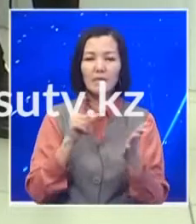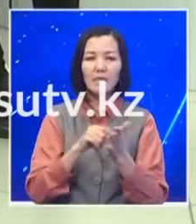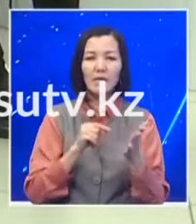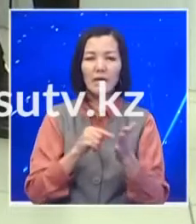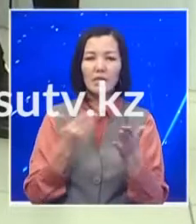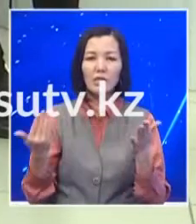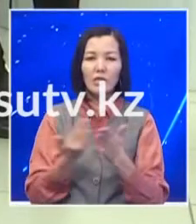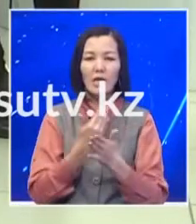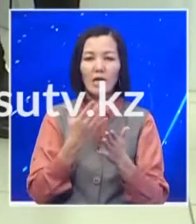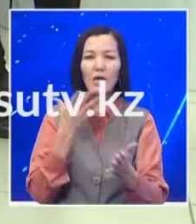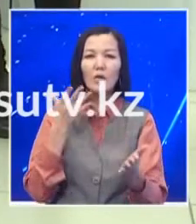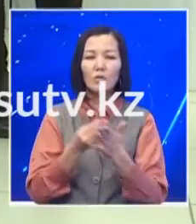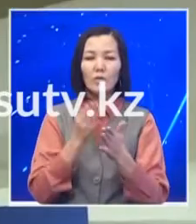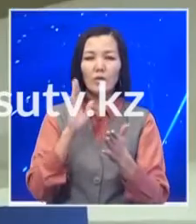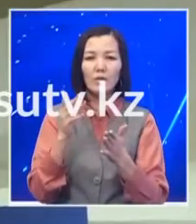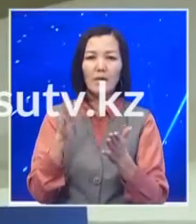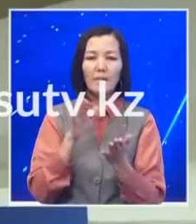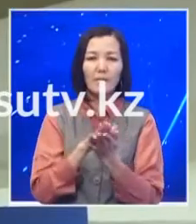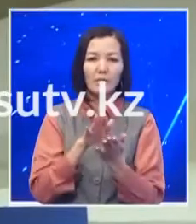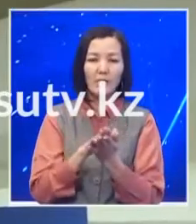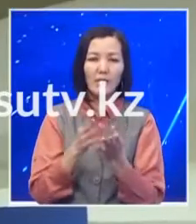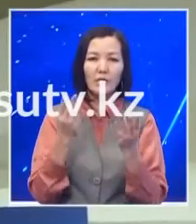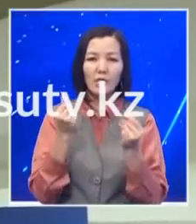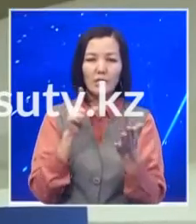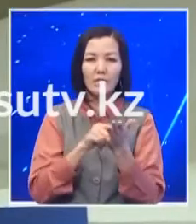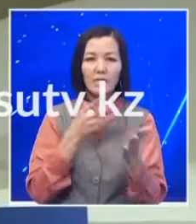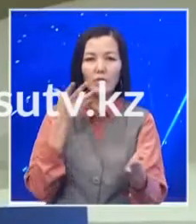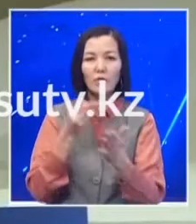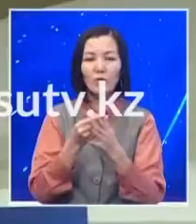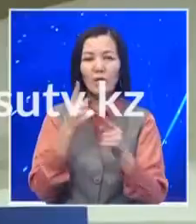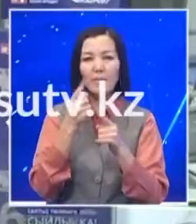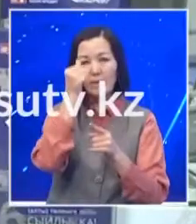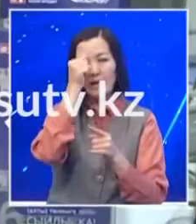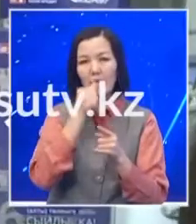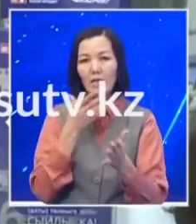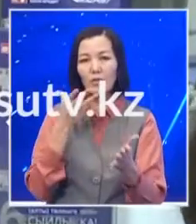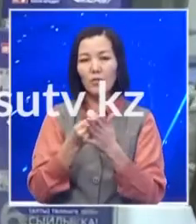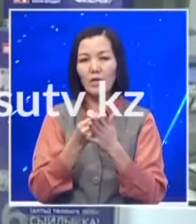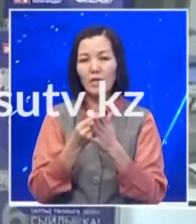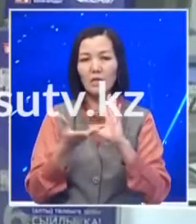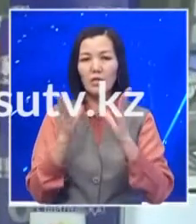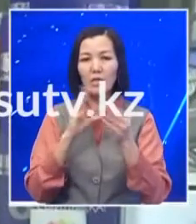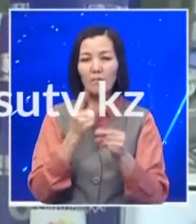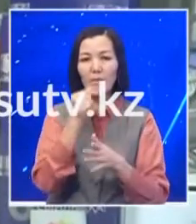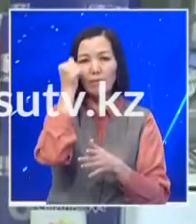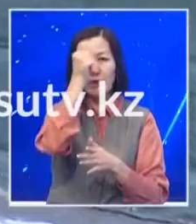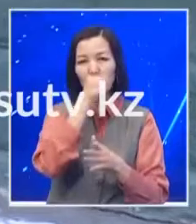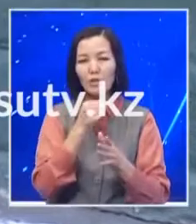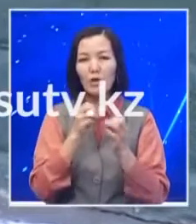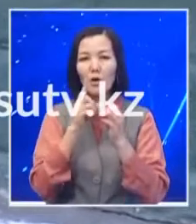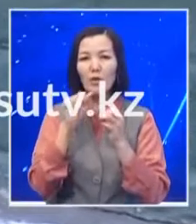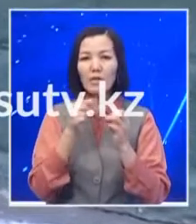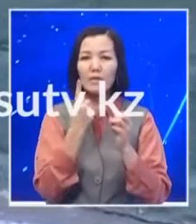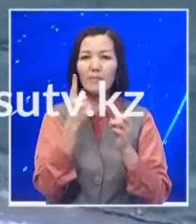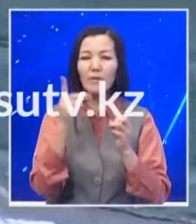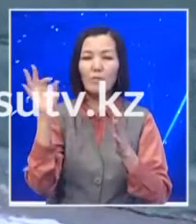әдіспен жүргізіледі. Яғни бірыңғай жинақтаушы зейнетақы қорынан төленетін ай сайынғы зейнетақы төлемінің мөлшері жылдық соманың 12-ден 1